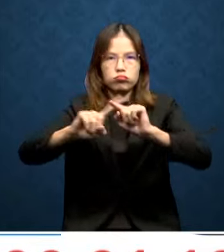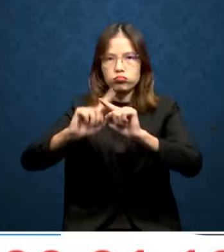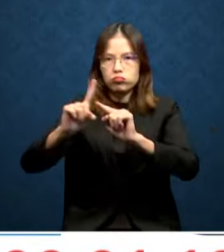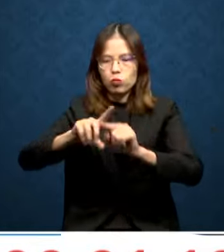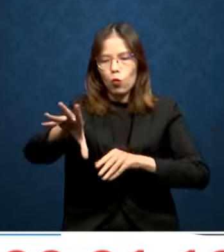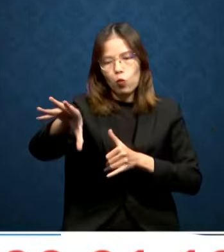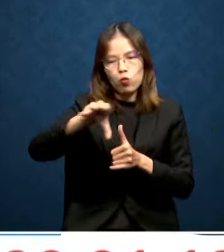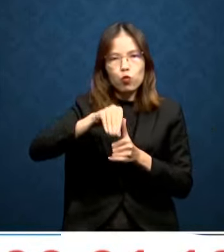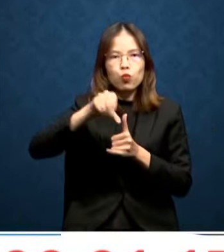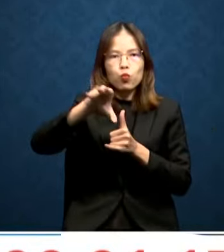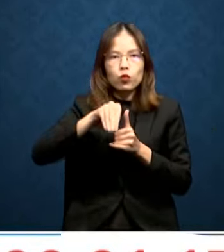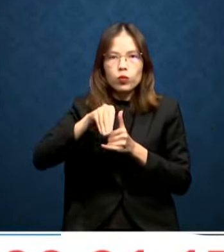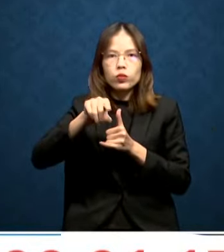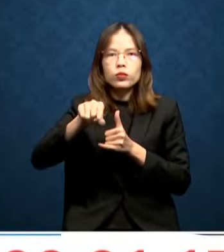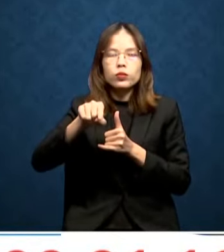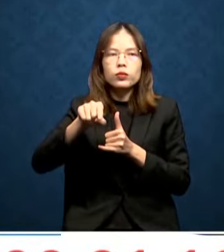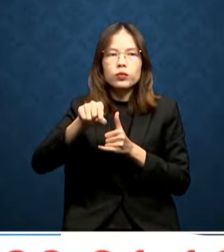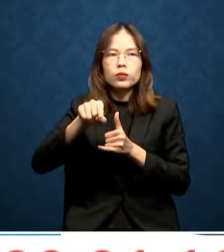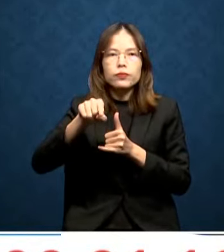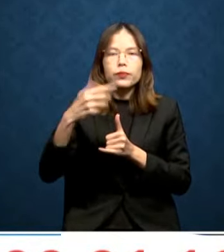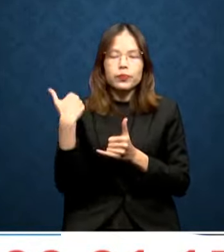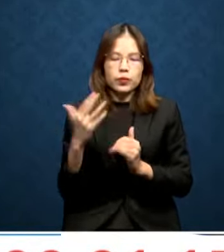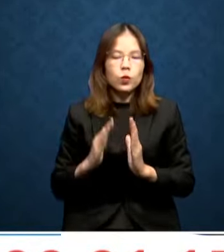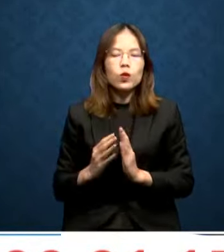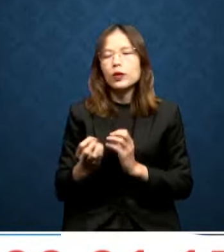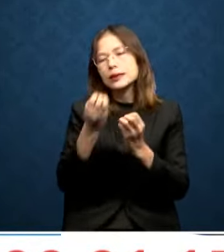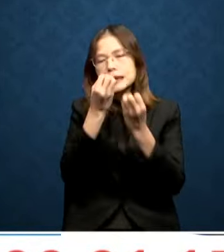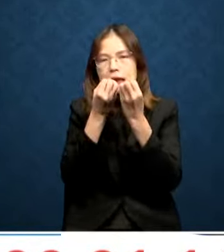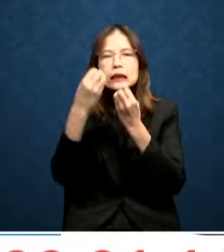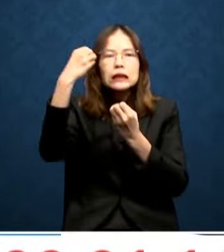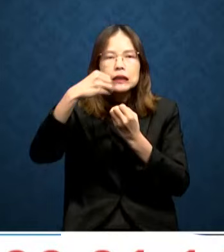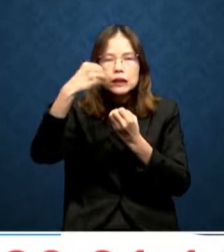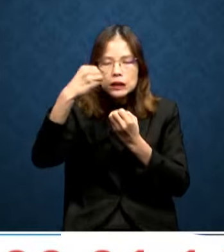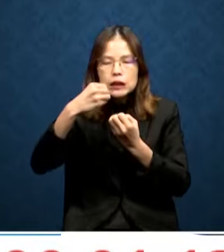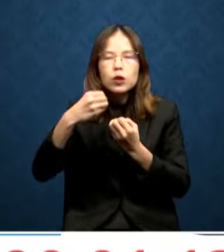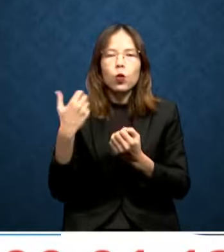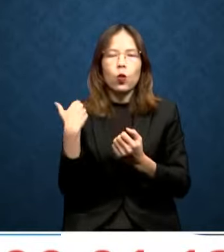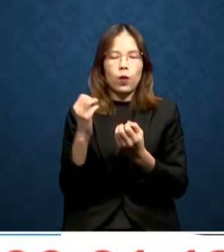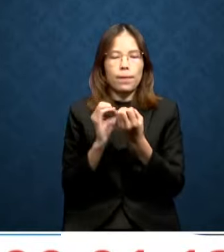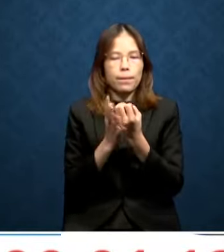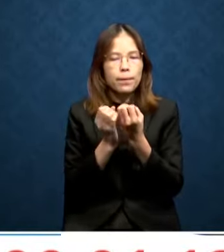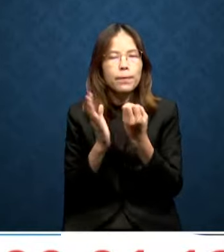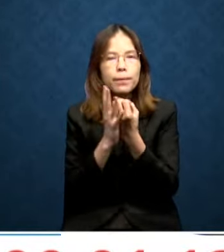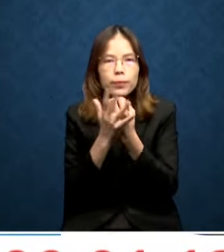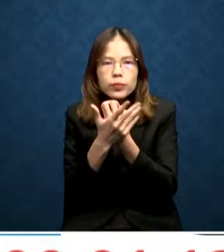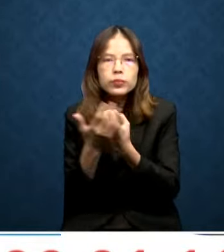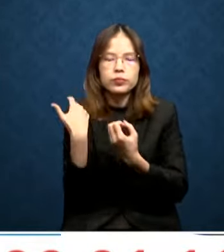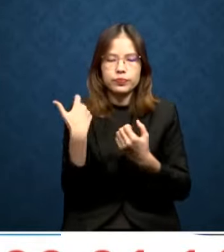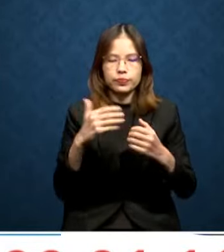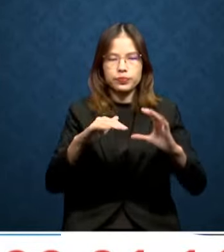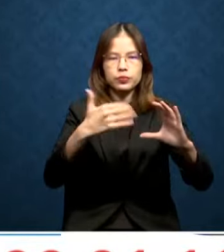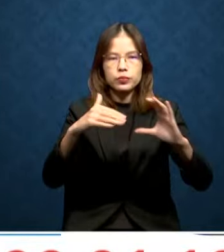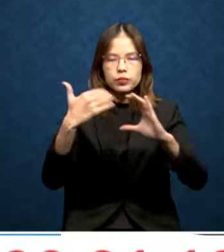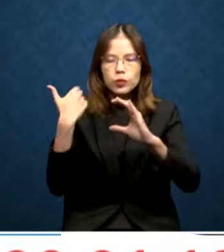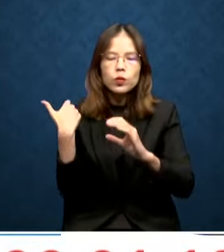ดูมยคะว่าสำหรับคนที่ที่ทานไปทุกวันทานเป็นประจำเพราะพืชผักที่สวยงามและเข้ามาอย่างเสรี